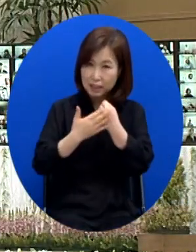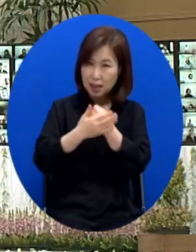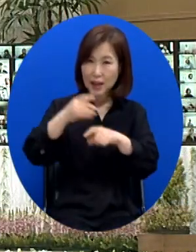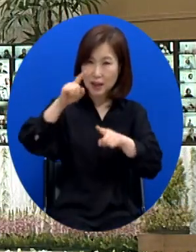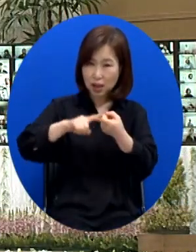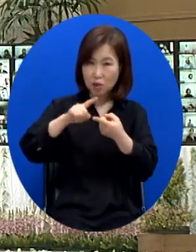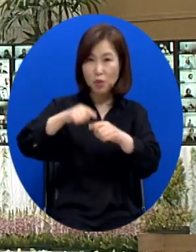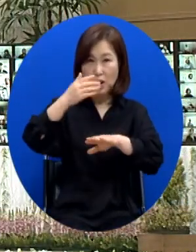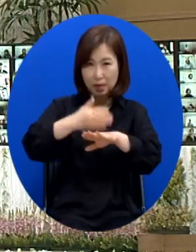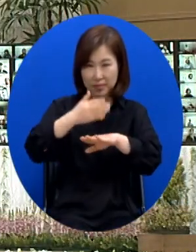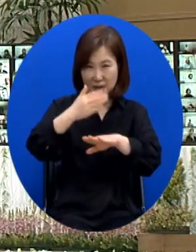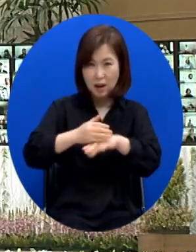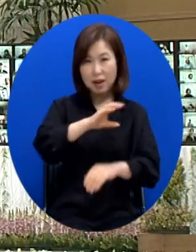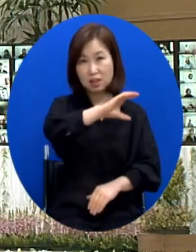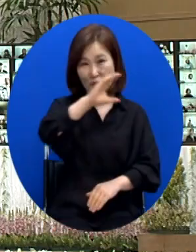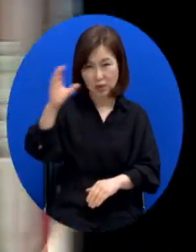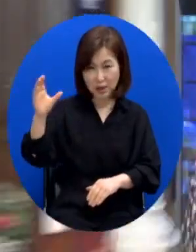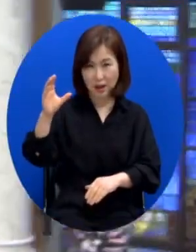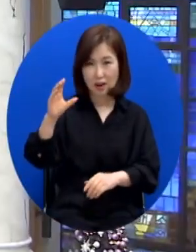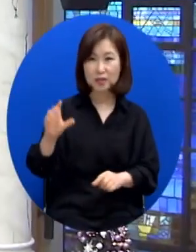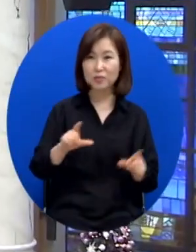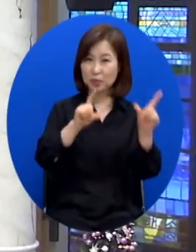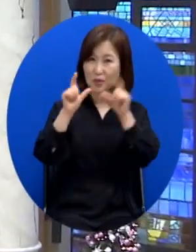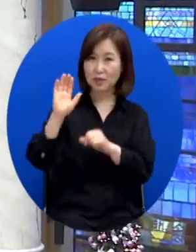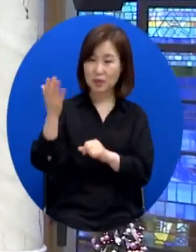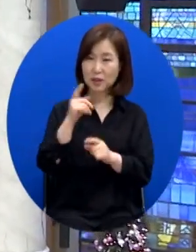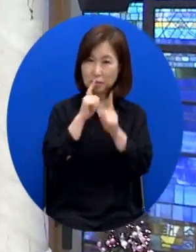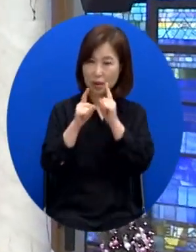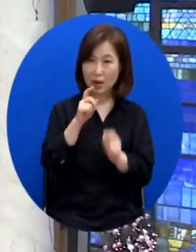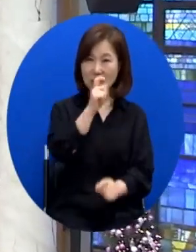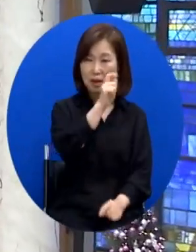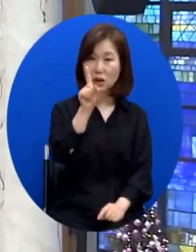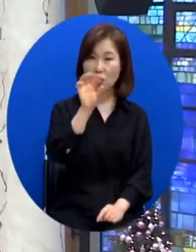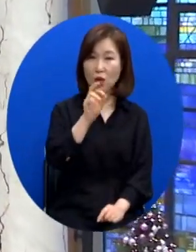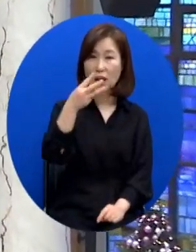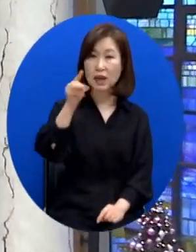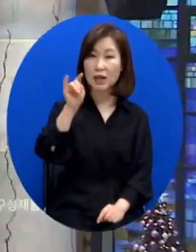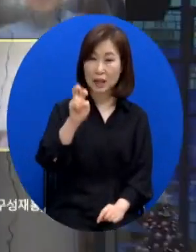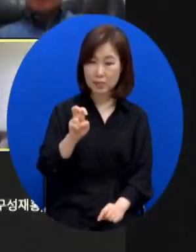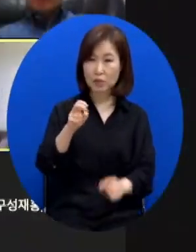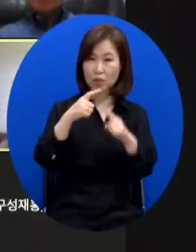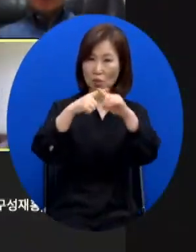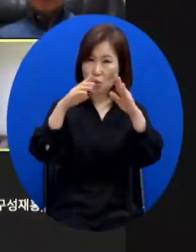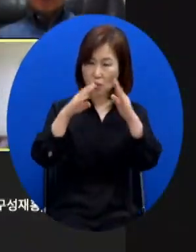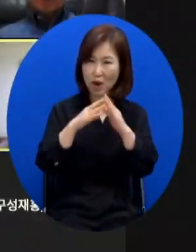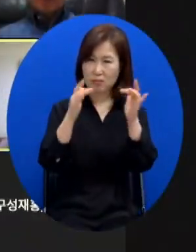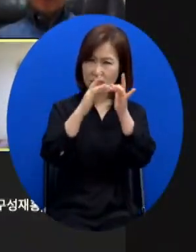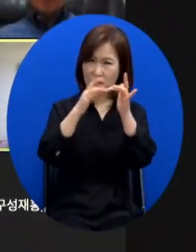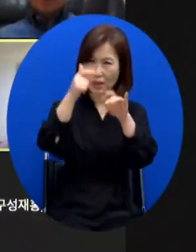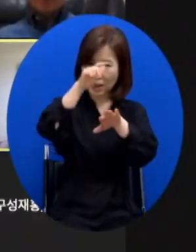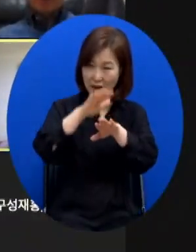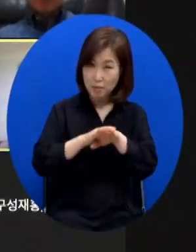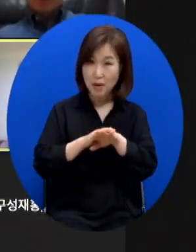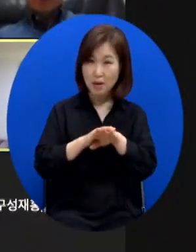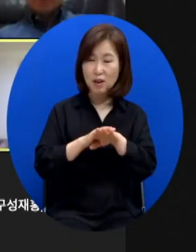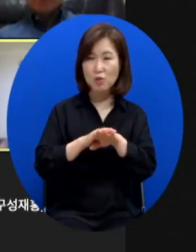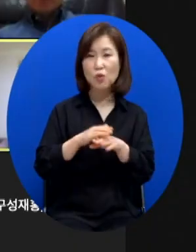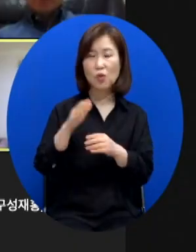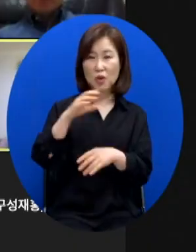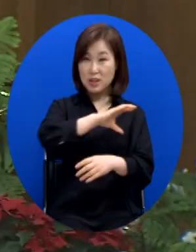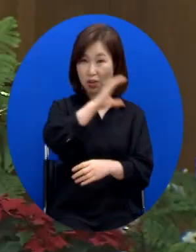성탄 대잔치를 보내야 한다고 설교했습니다. 광림교회도 비대면 성탄 예배로 성탄의 기쁨과 놀라움을